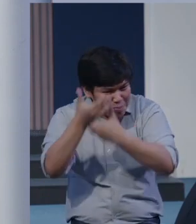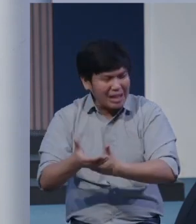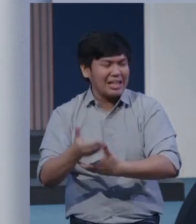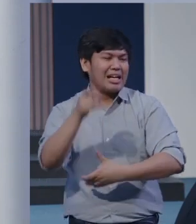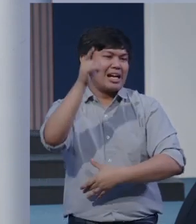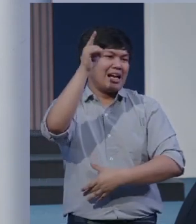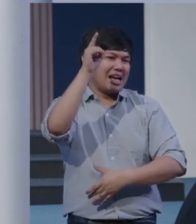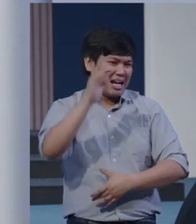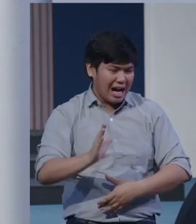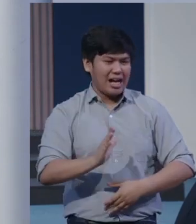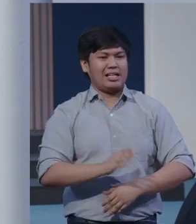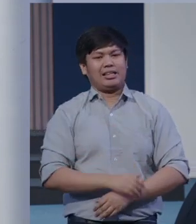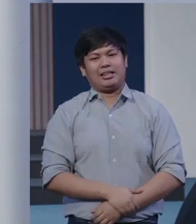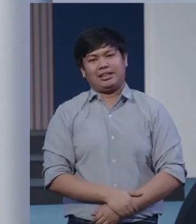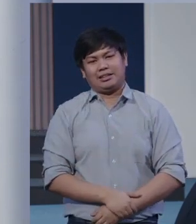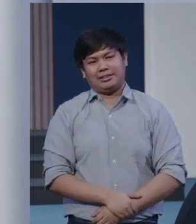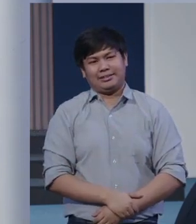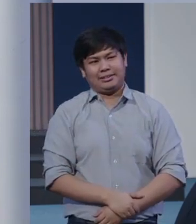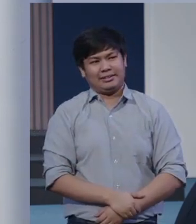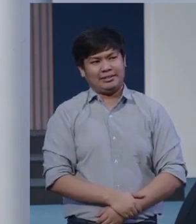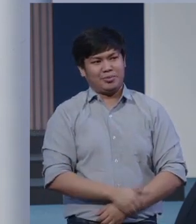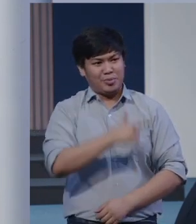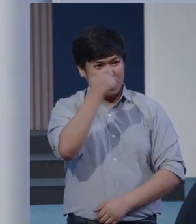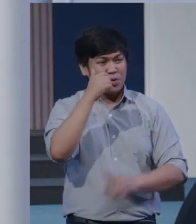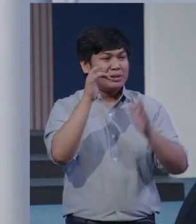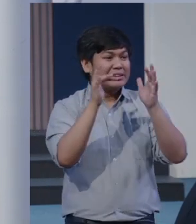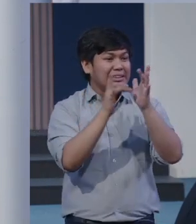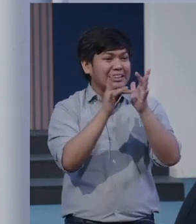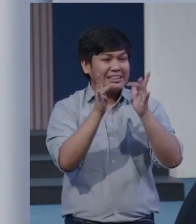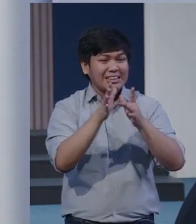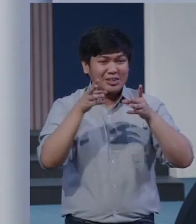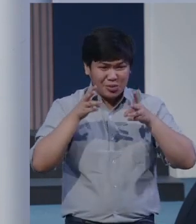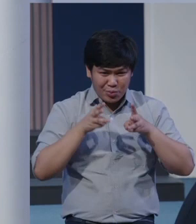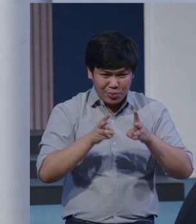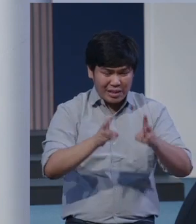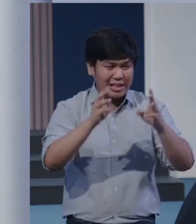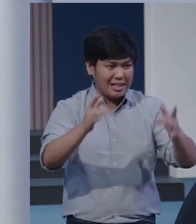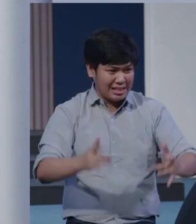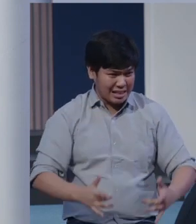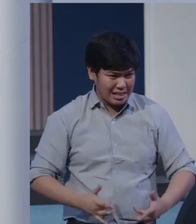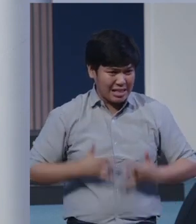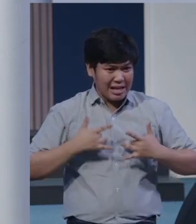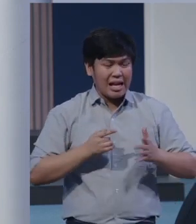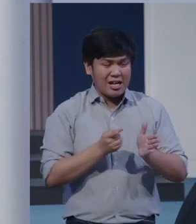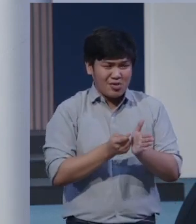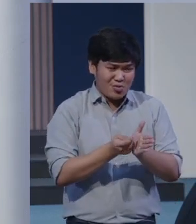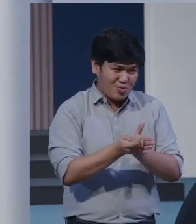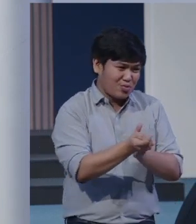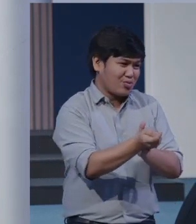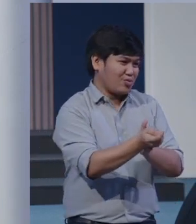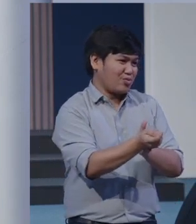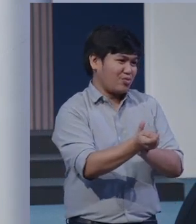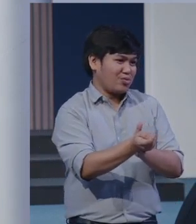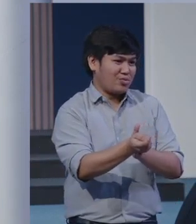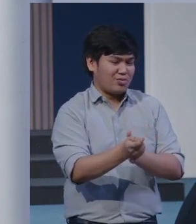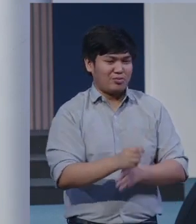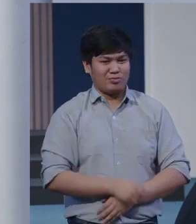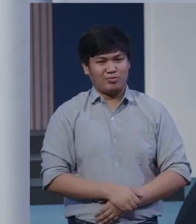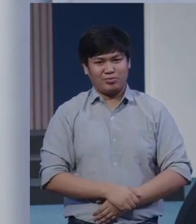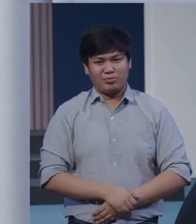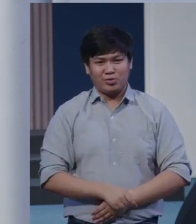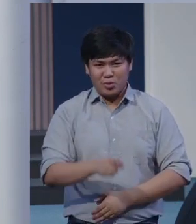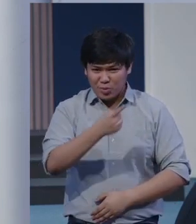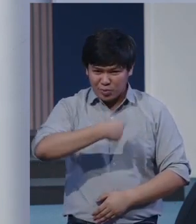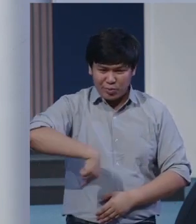daan buhay at katotohanan meron na tayong kapangyarihan mga kapatid kailangan lang natin